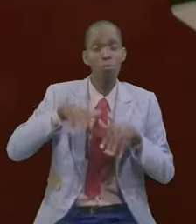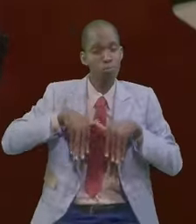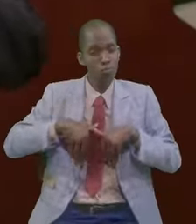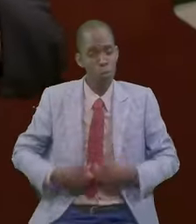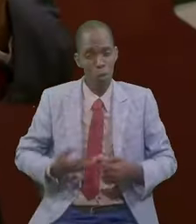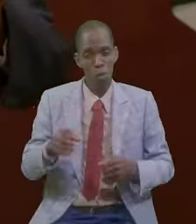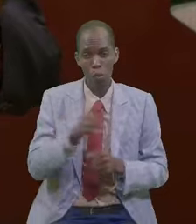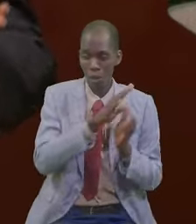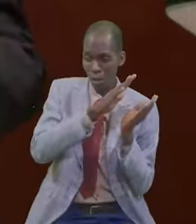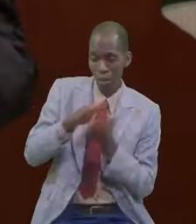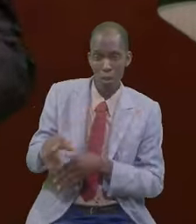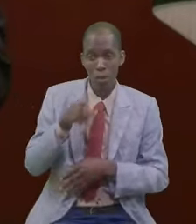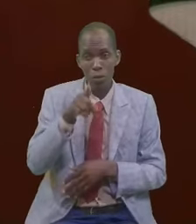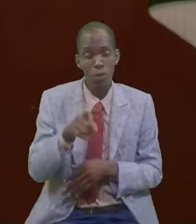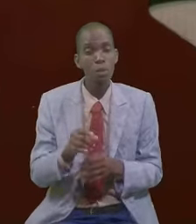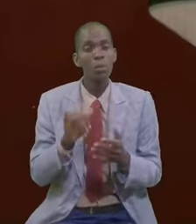cette manière